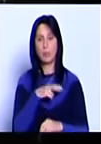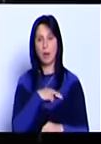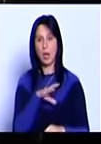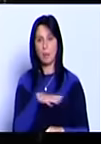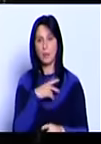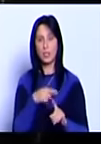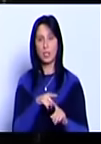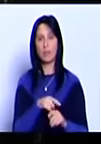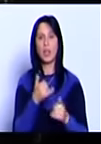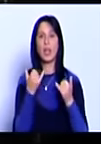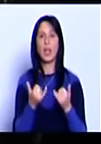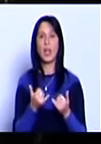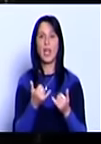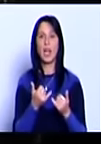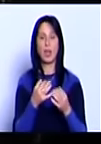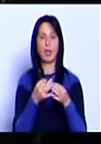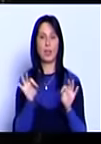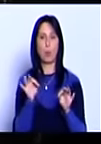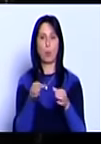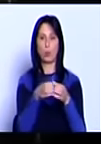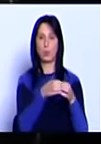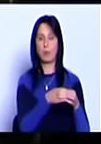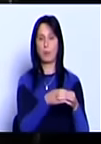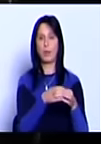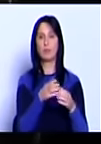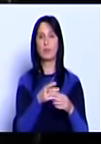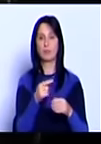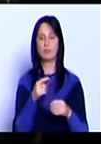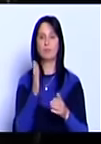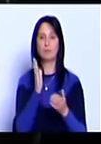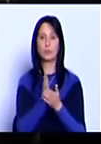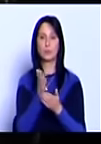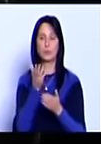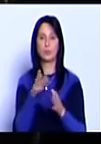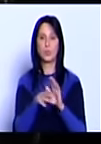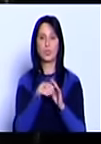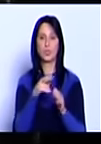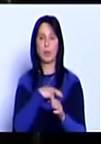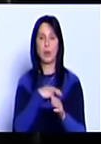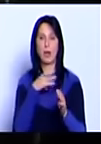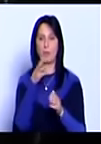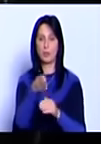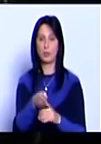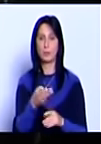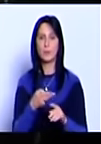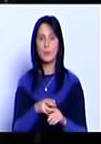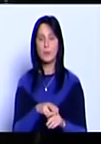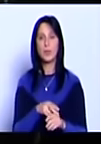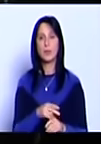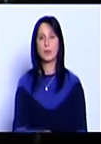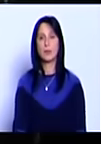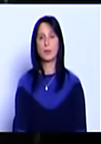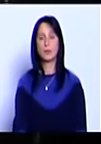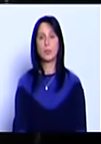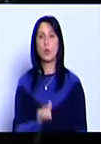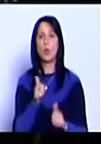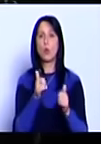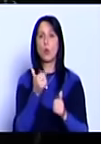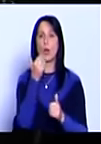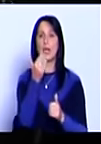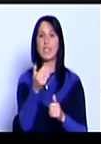პარლამენტში. ახლა გადიხართ დამოუკიდებლად, დამოუკიდებლად იყრით კენჭს ამ საპარლამენტო არჩევნებზე. აი